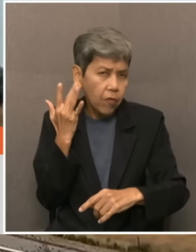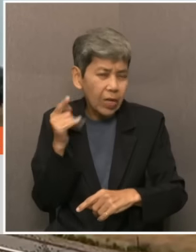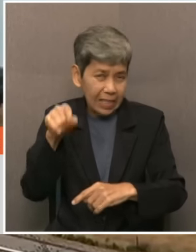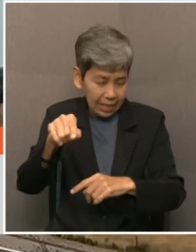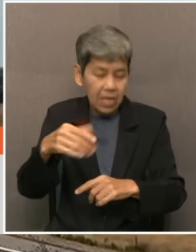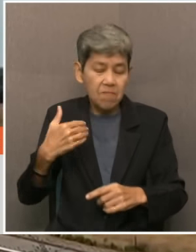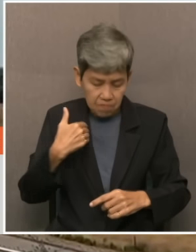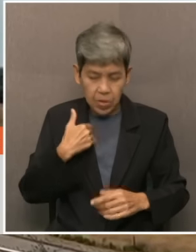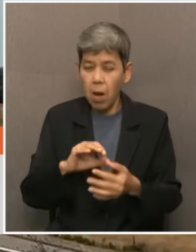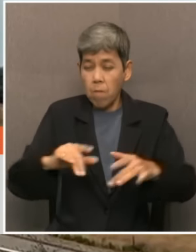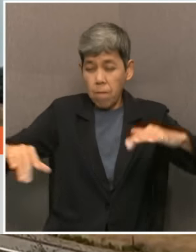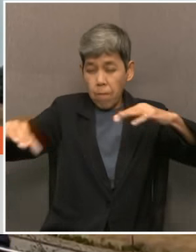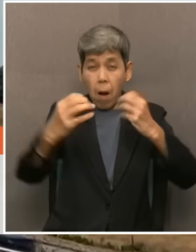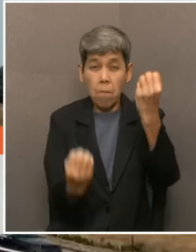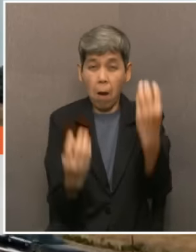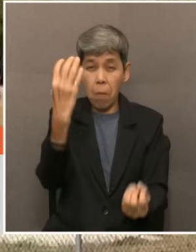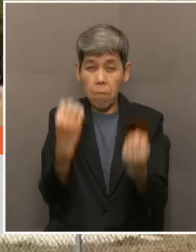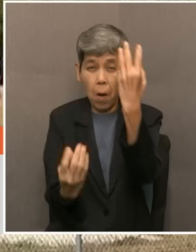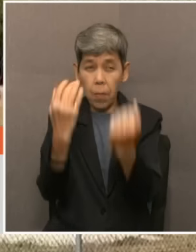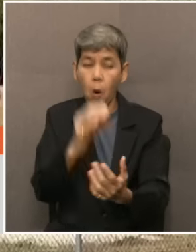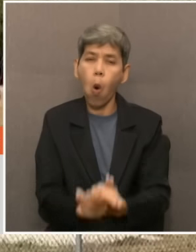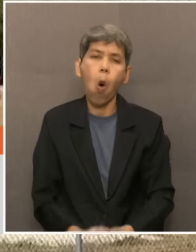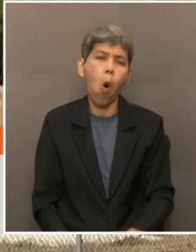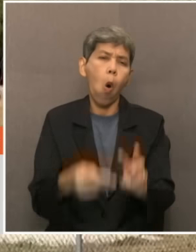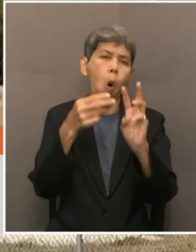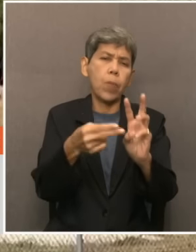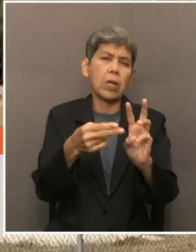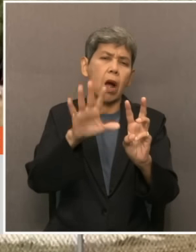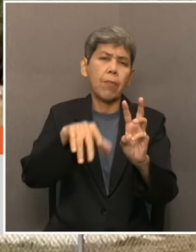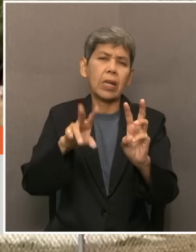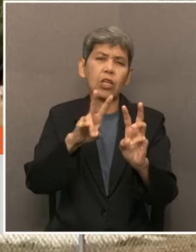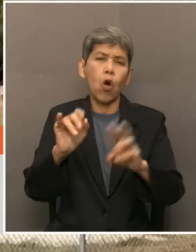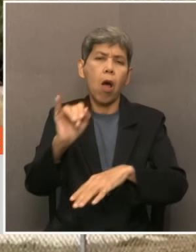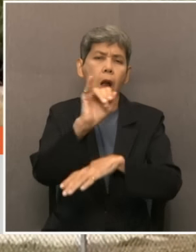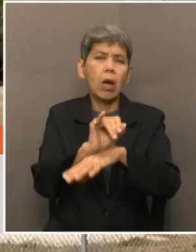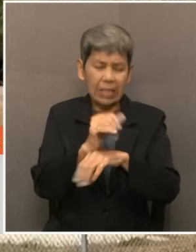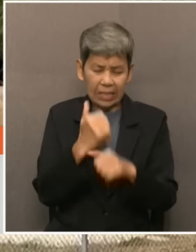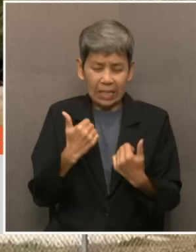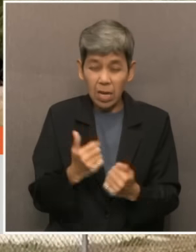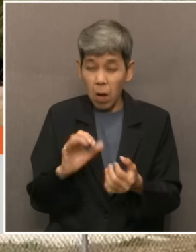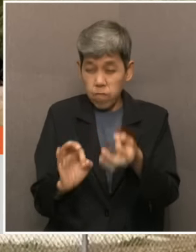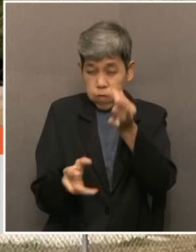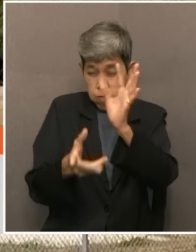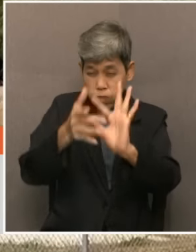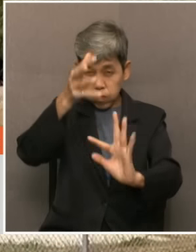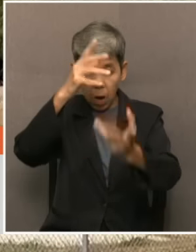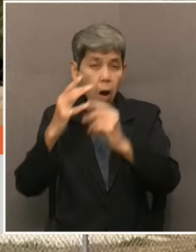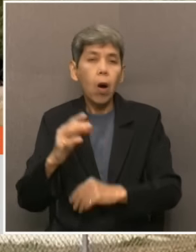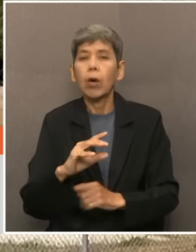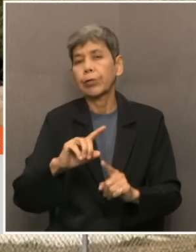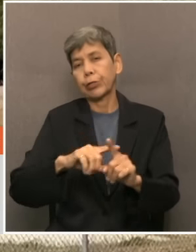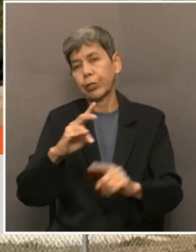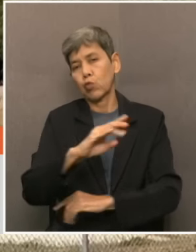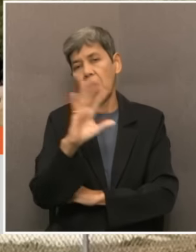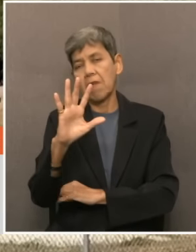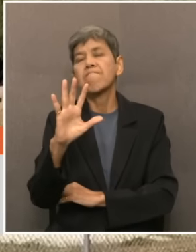ตอนนี้เผาพลานพืนที่ปาไปแล้วเกือบ 65,700 ไร่ซึงไปานั้นเริ่มต้นข้เมวที่ 5 กระรก